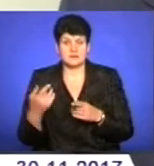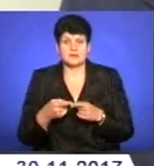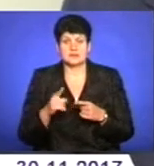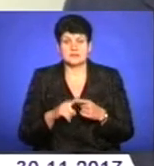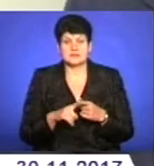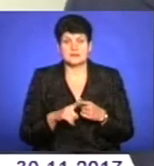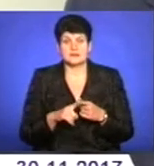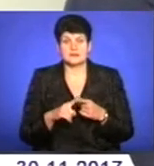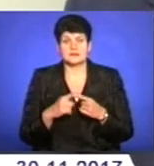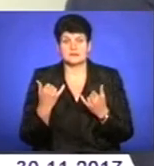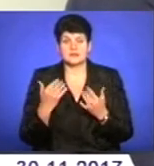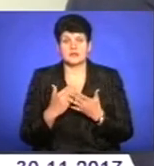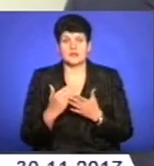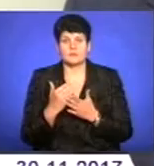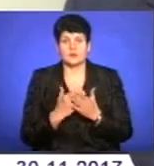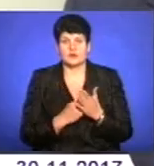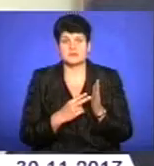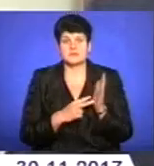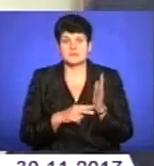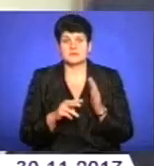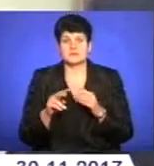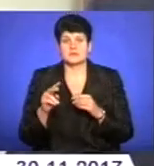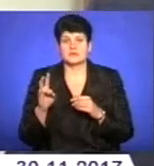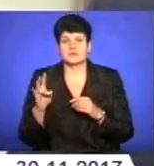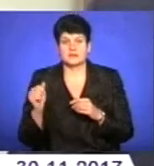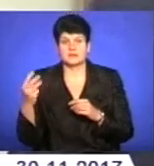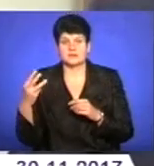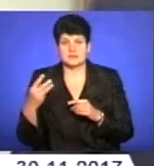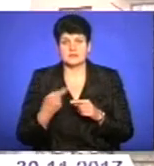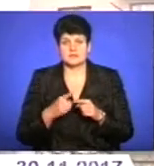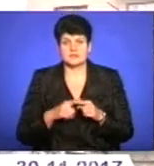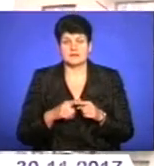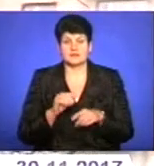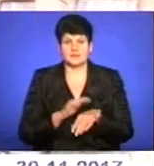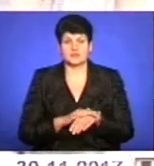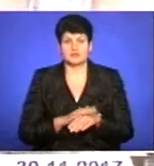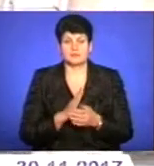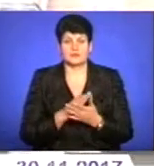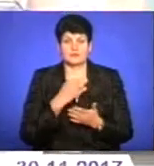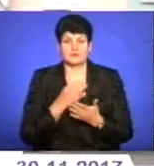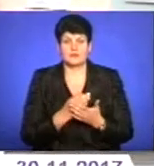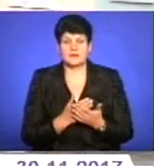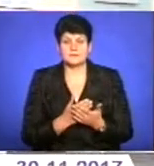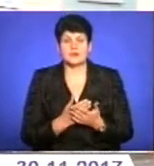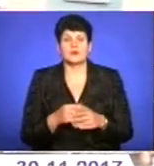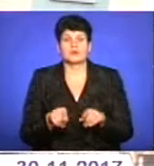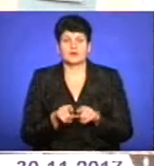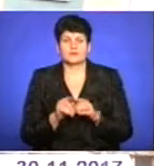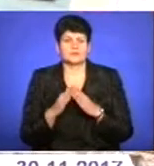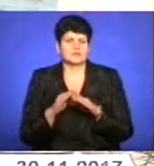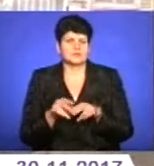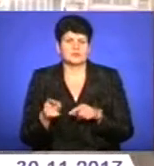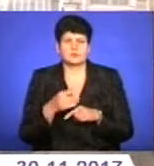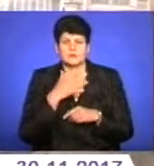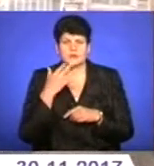діє програма в місті 70/30. По факту ми несемо за це відповідальність. Аналогічних будинків у Тернополі чимало.